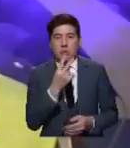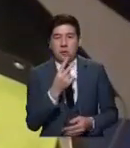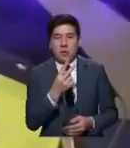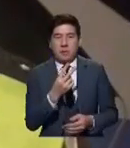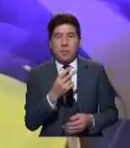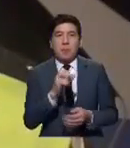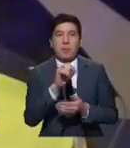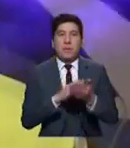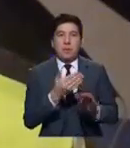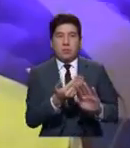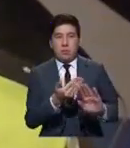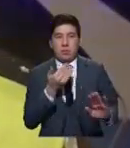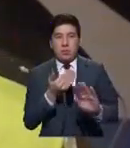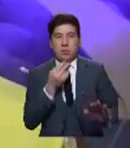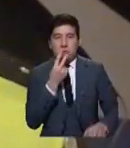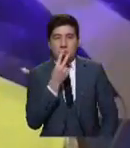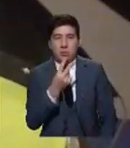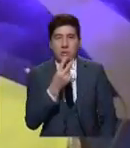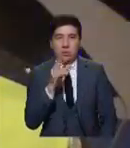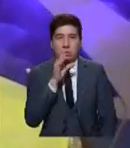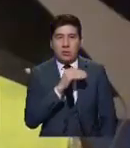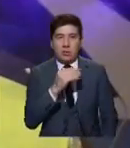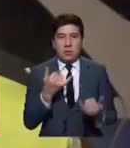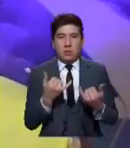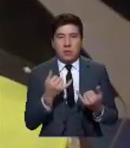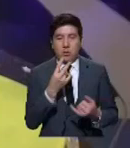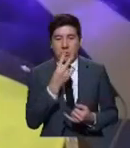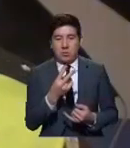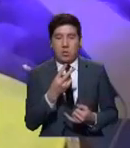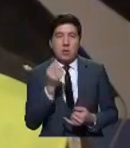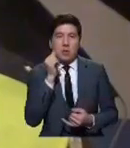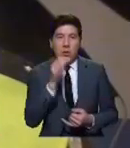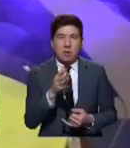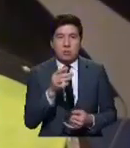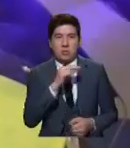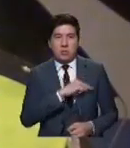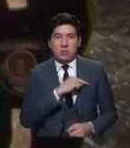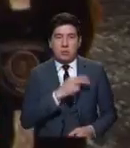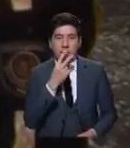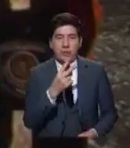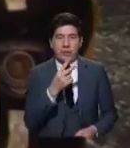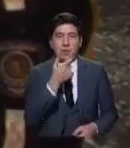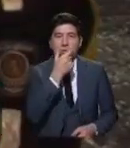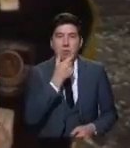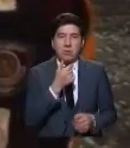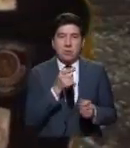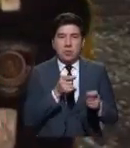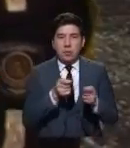Оның бәріміз алдын аламыз, өйткені біз күнделікті жұмыста қоғамды тәртіпте. Халыққа